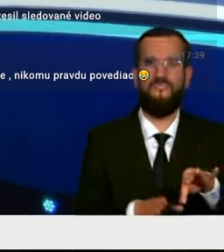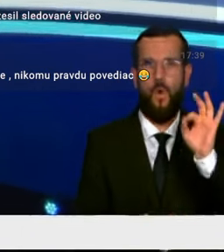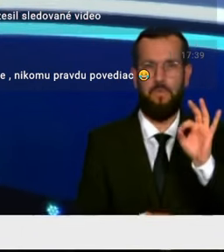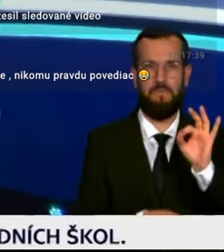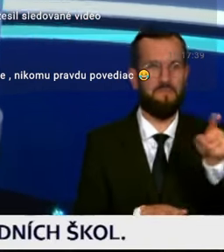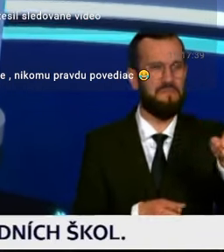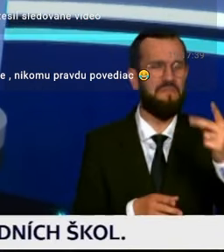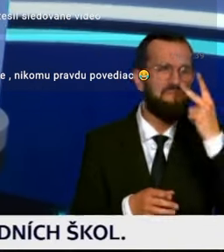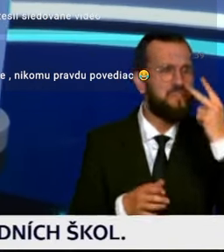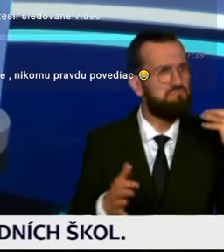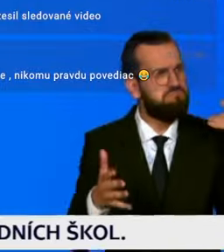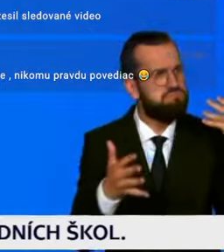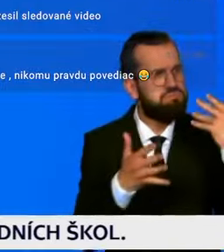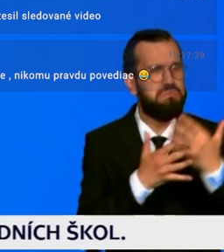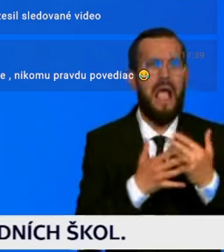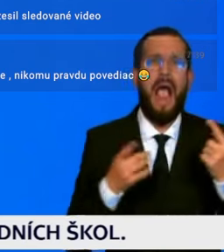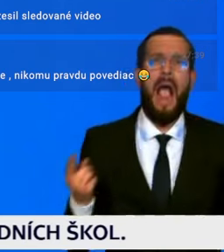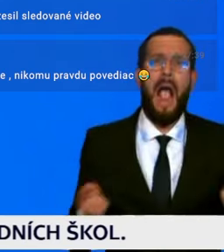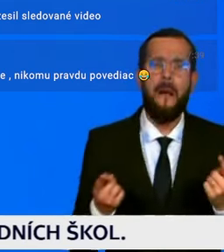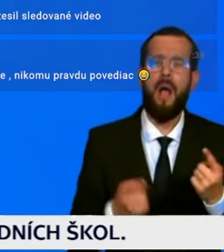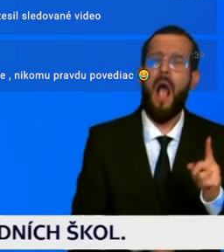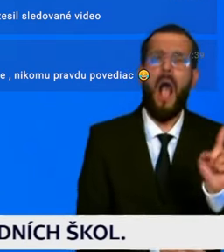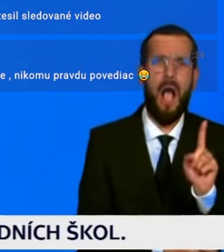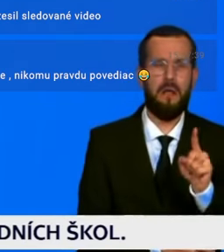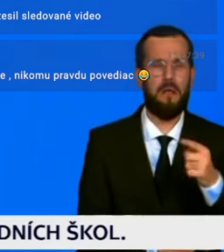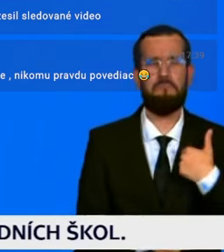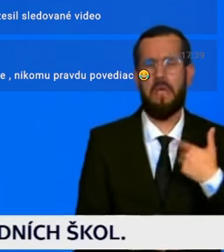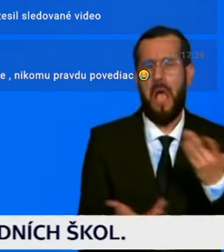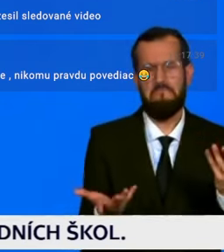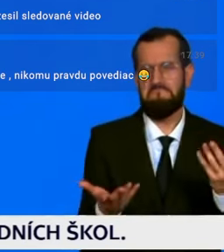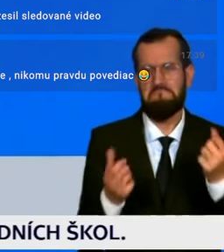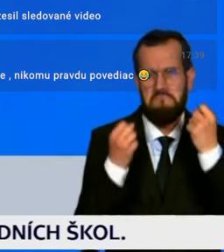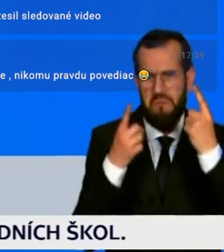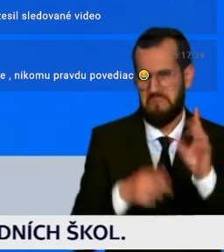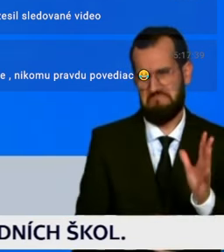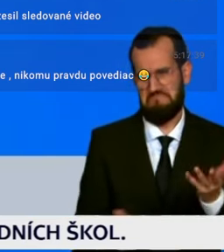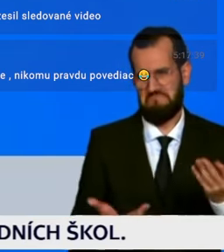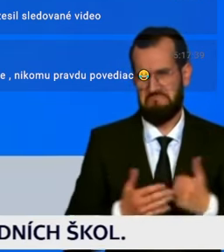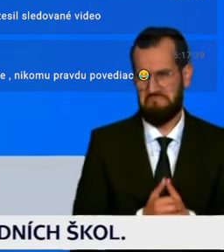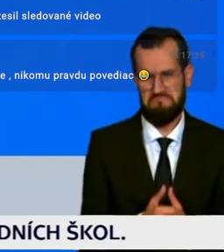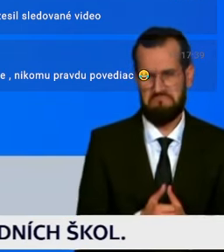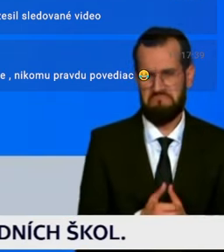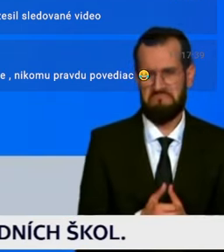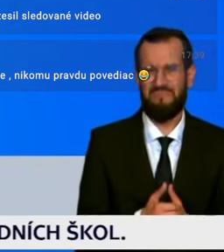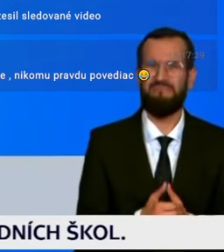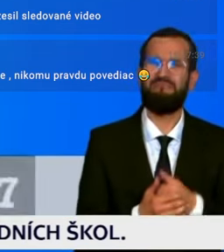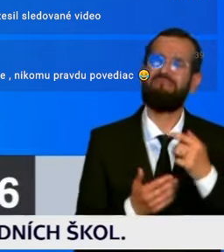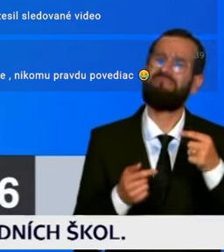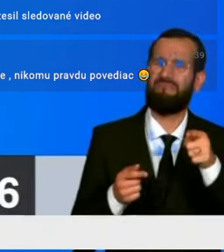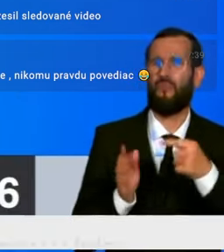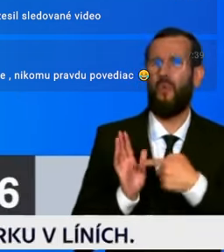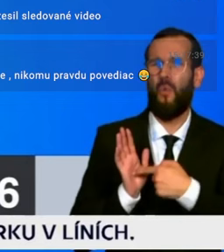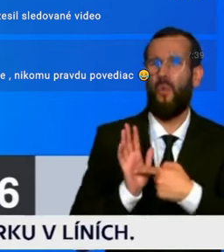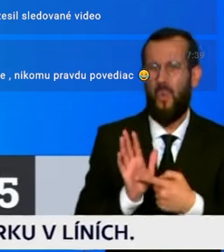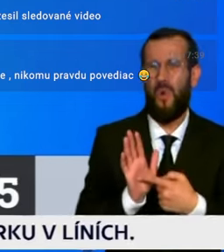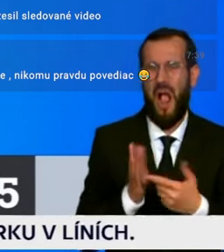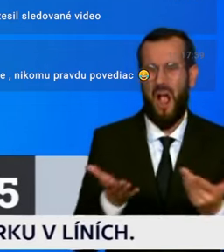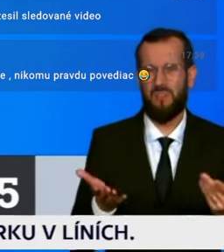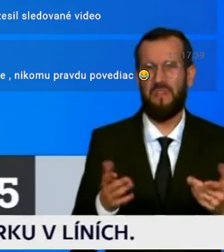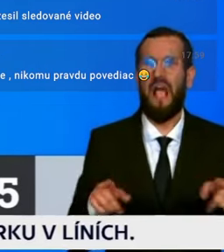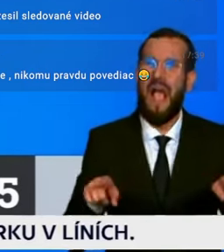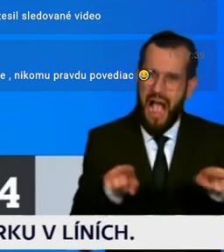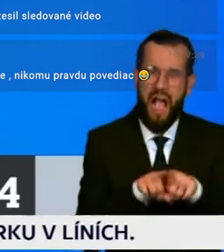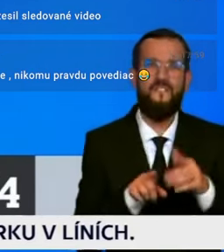záver kampane vôbec ma to neprekvapuje Popravde je to prejav toho čo som povedal aj po